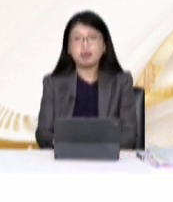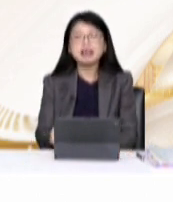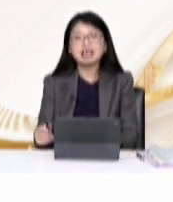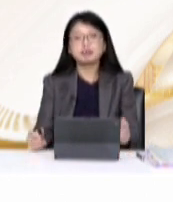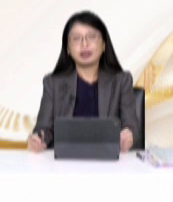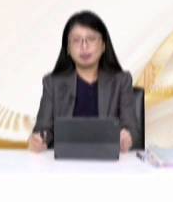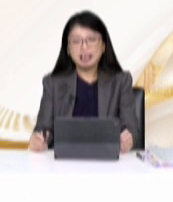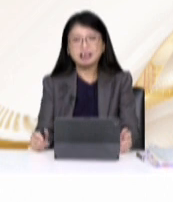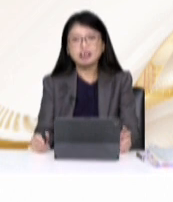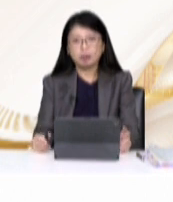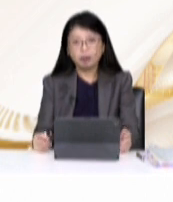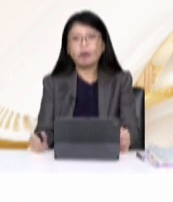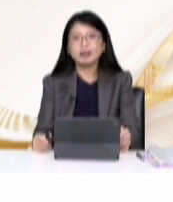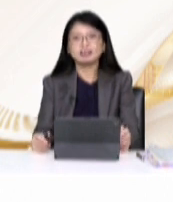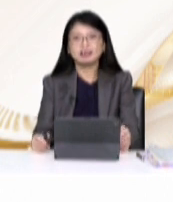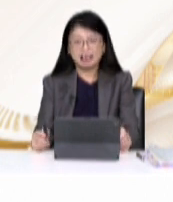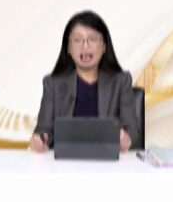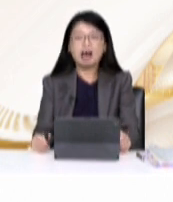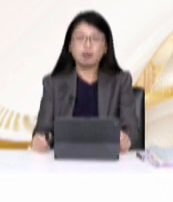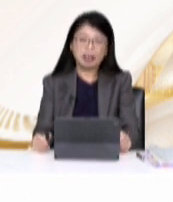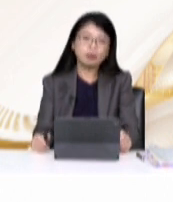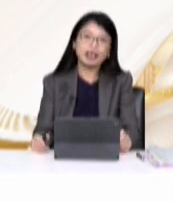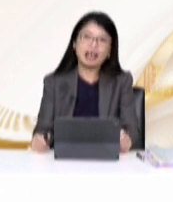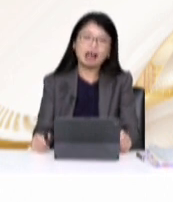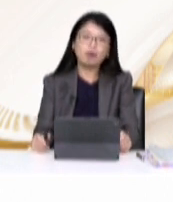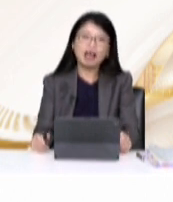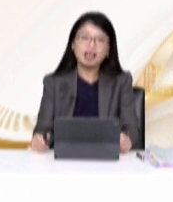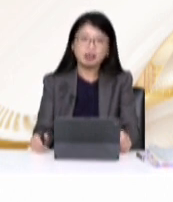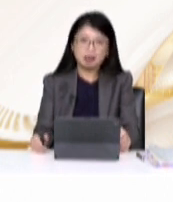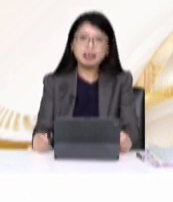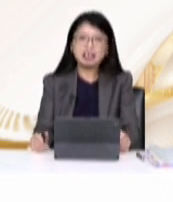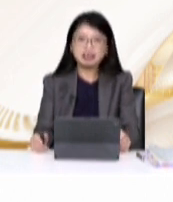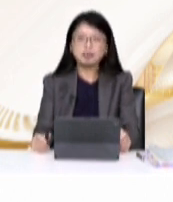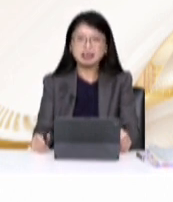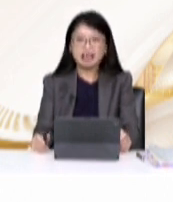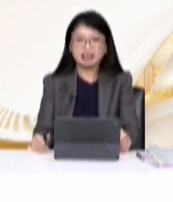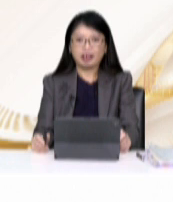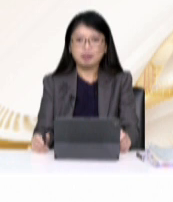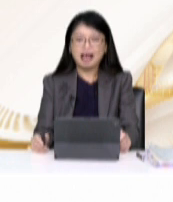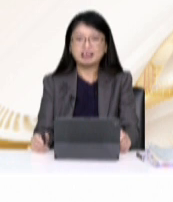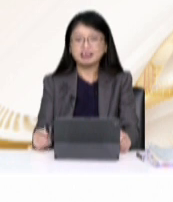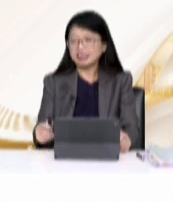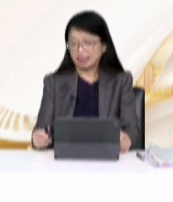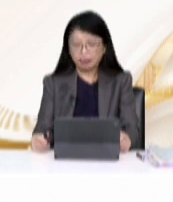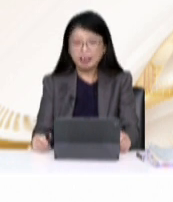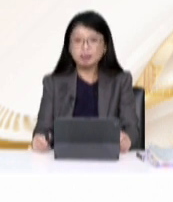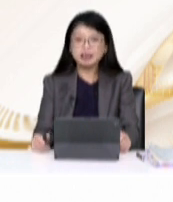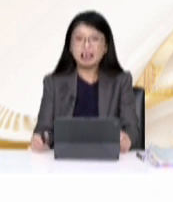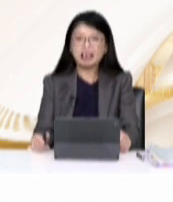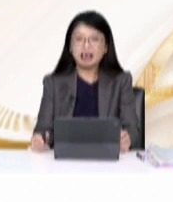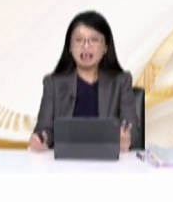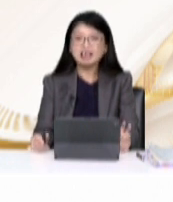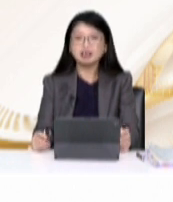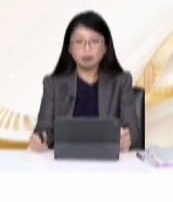ายก็มีการกำหนดอำนาจหน้าที่ของบุคคลดังกล่าวไว้ด้วยนะคะว่าท่านมีหน้าที่ดำเนินการอย่างไรบ้างซึ่งดิฉันก็ได้ดำเนิน